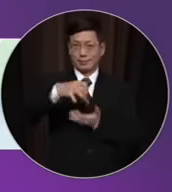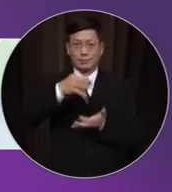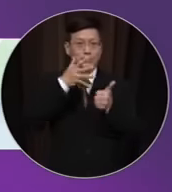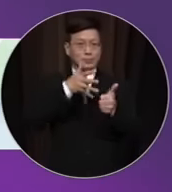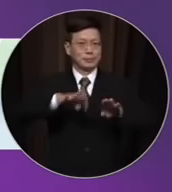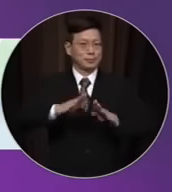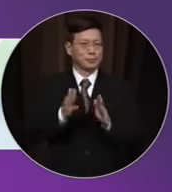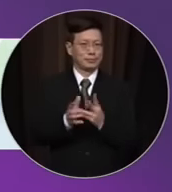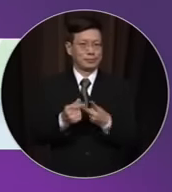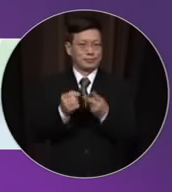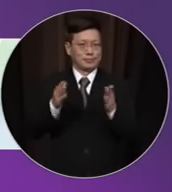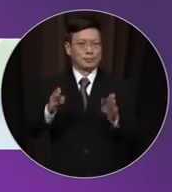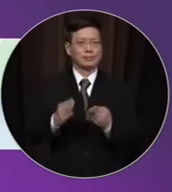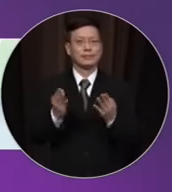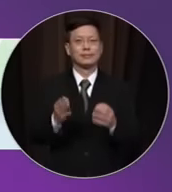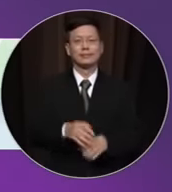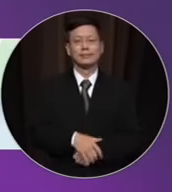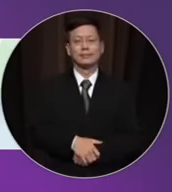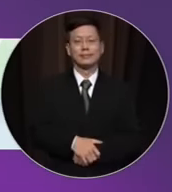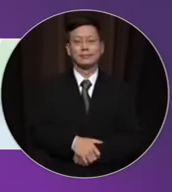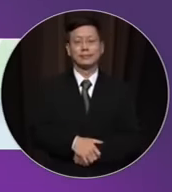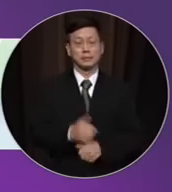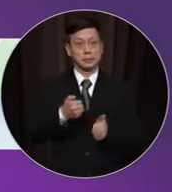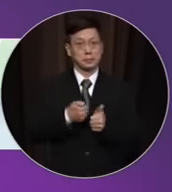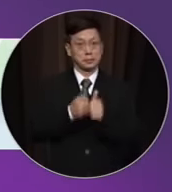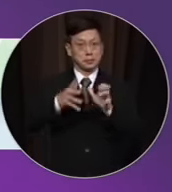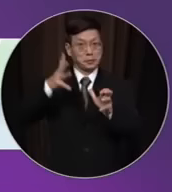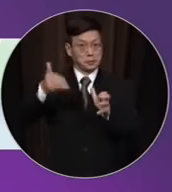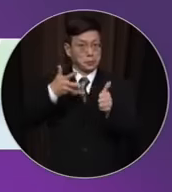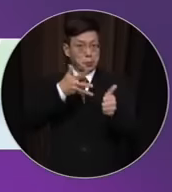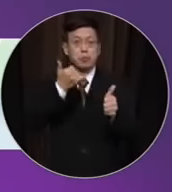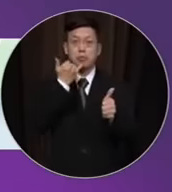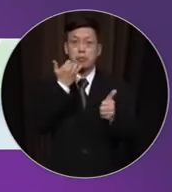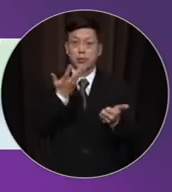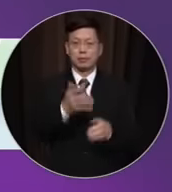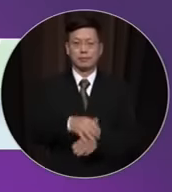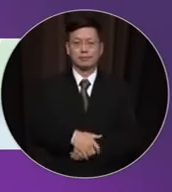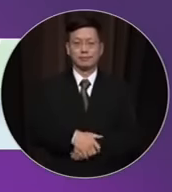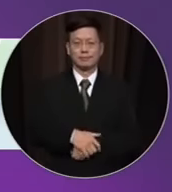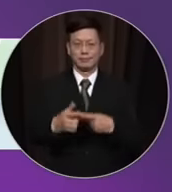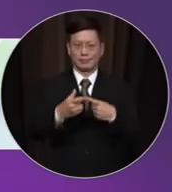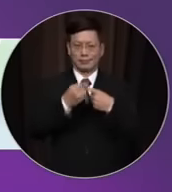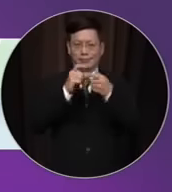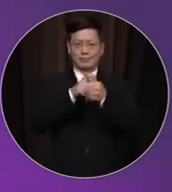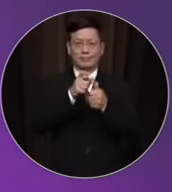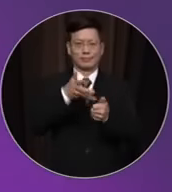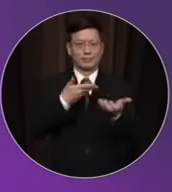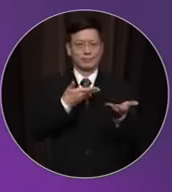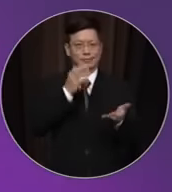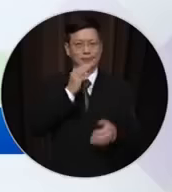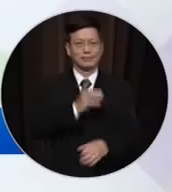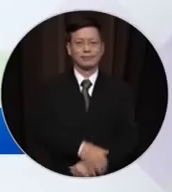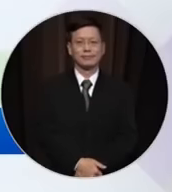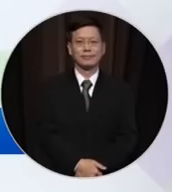上开始第二阶段。副总统给问吗？公民联署提问，第一题，请